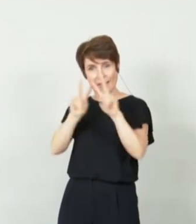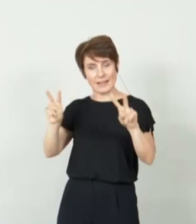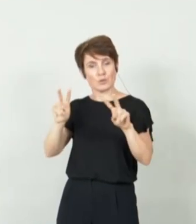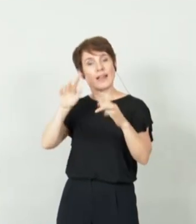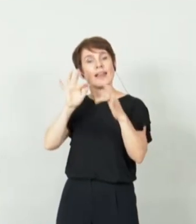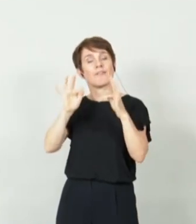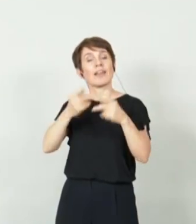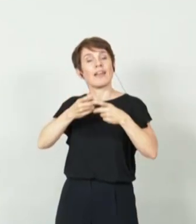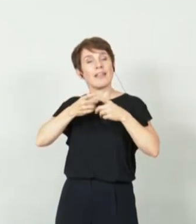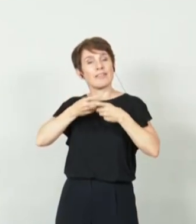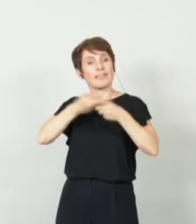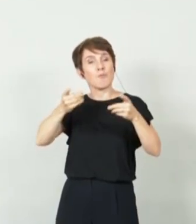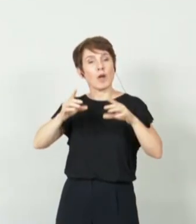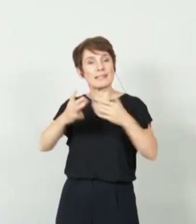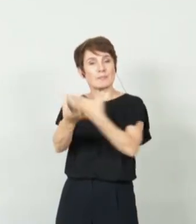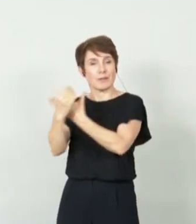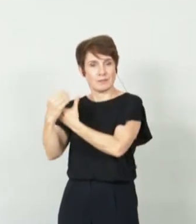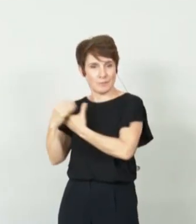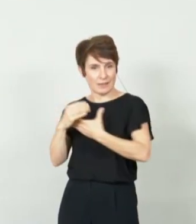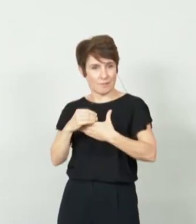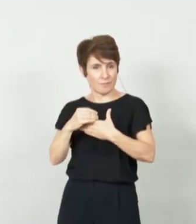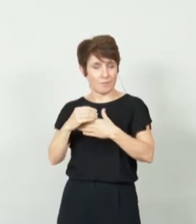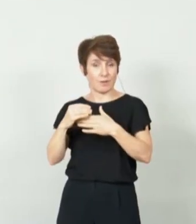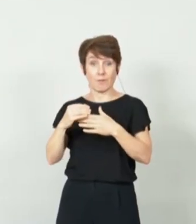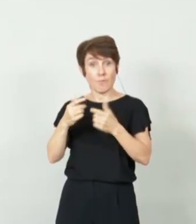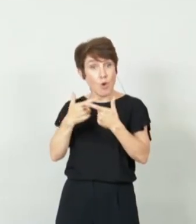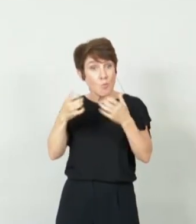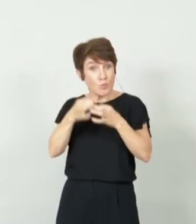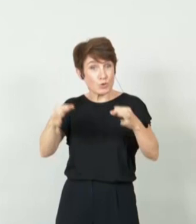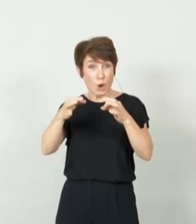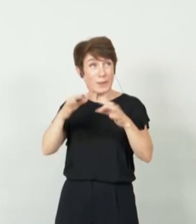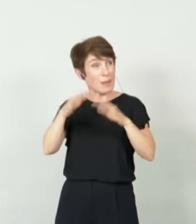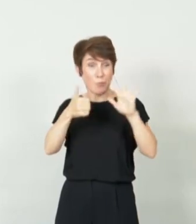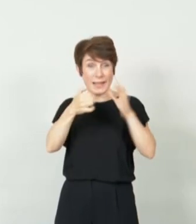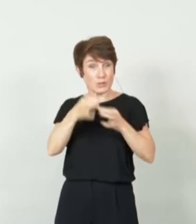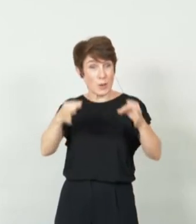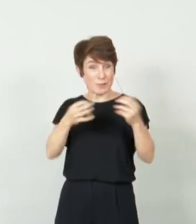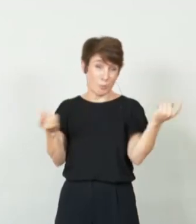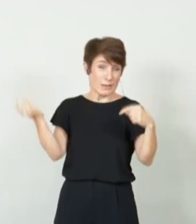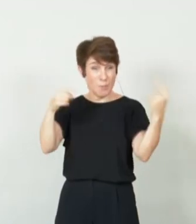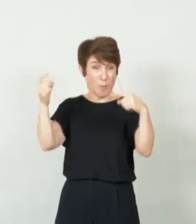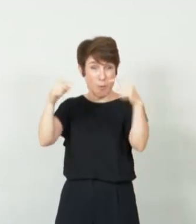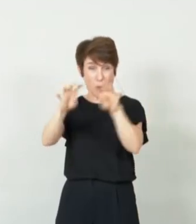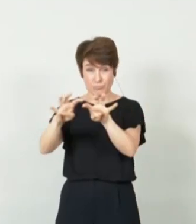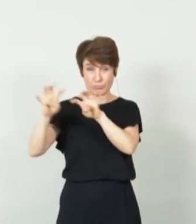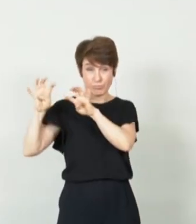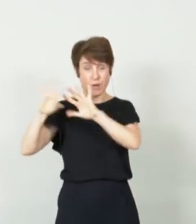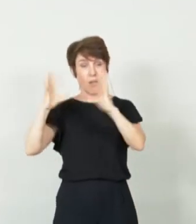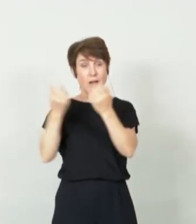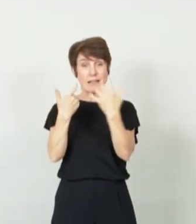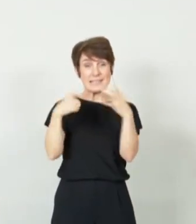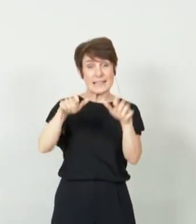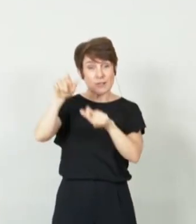participative avec un très grand nombre de pays représentés 60 700 participants et